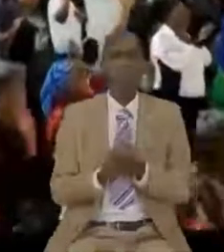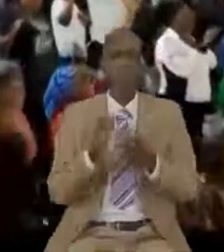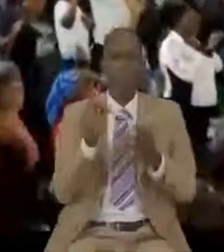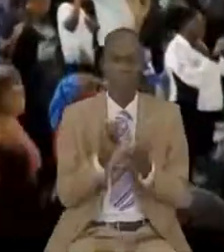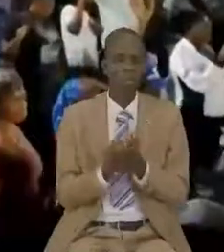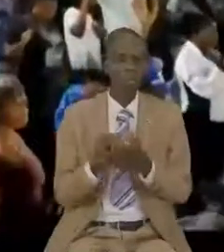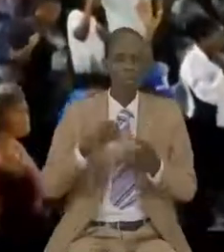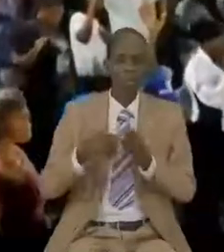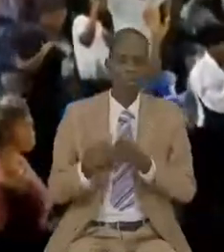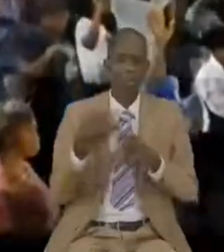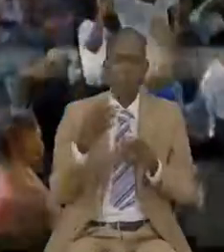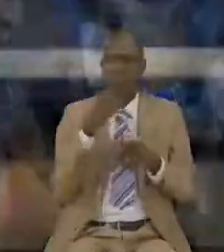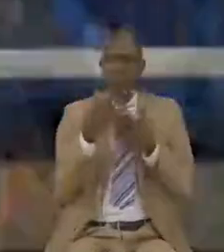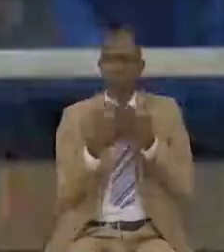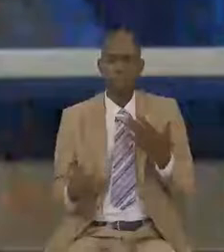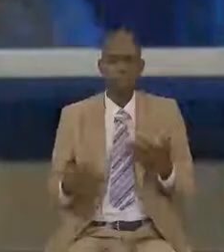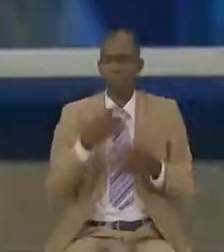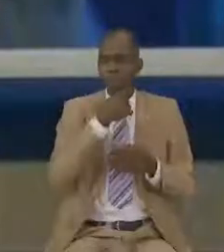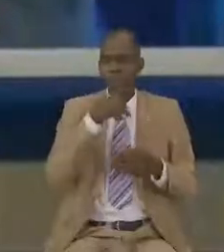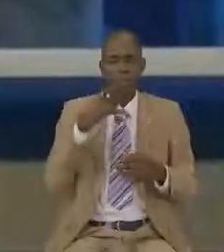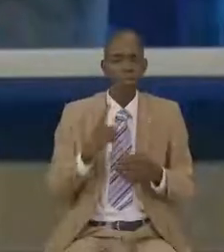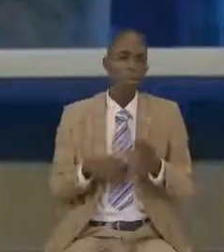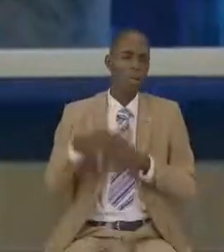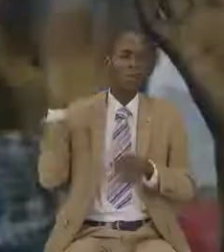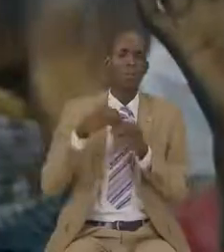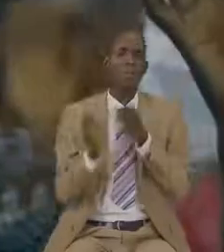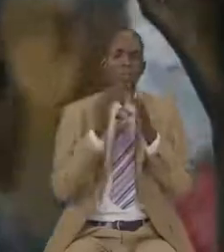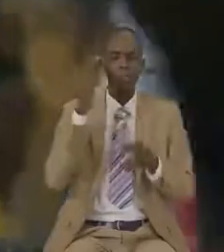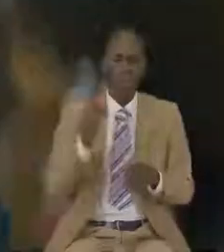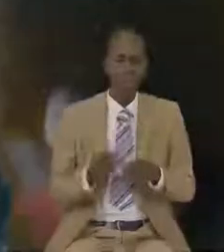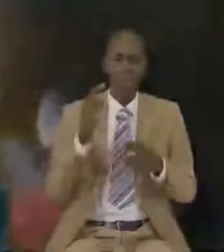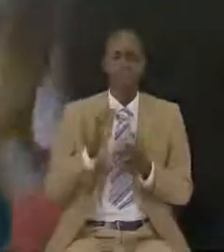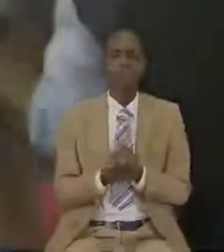de sang dessèche maintenant au nom de Jésus.